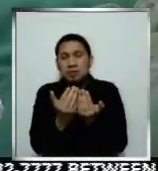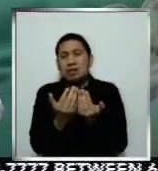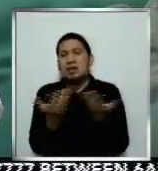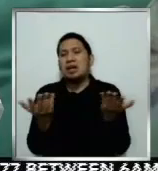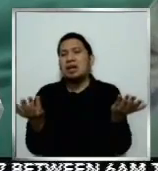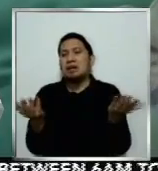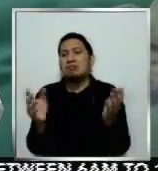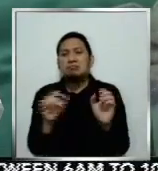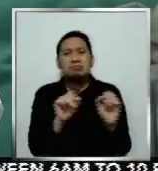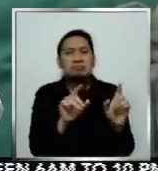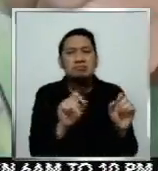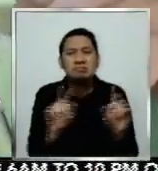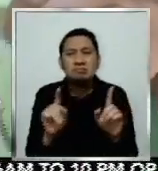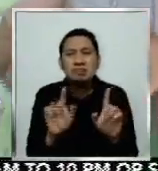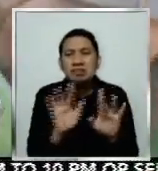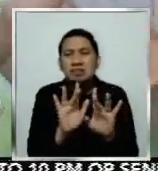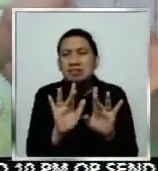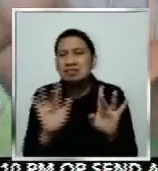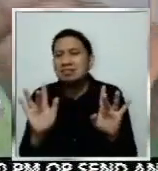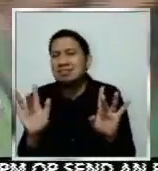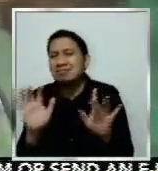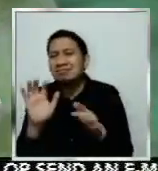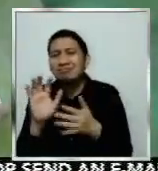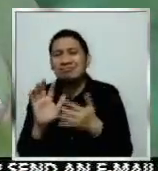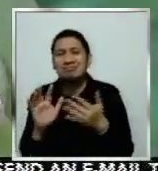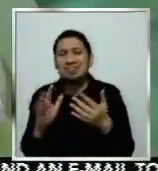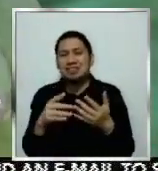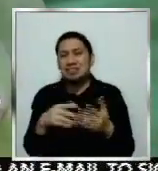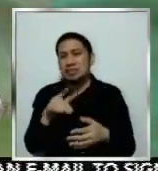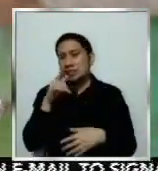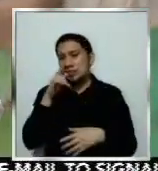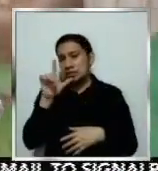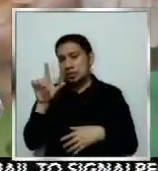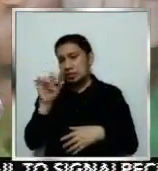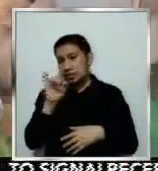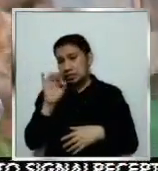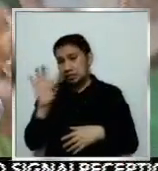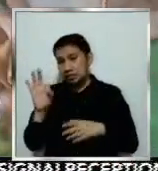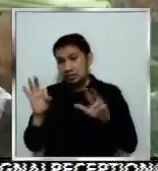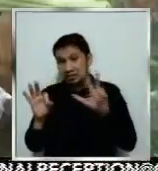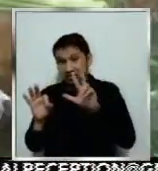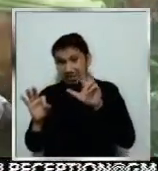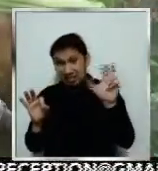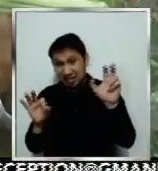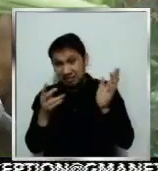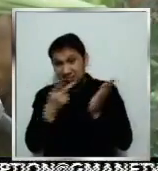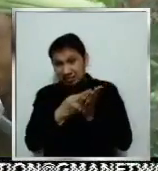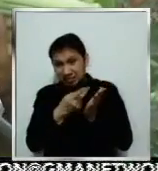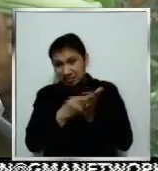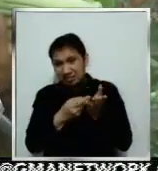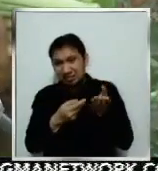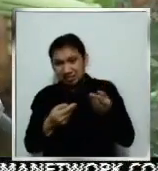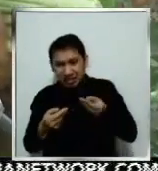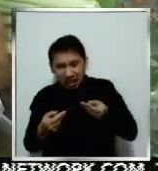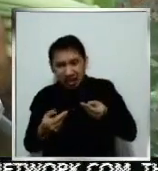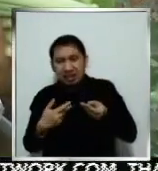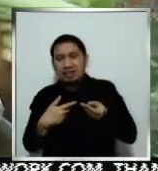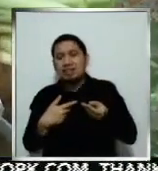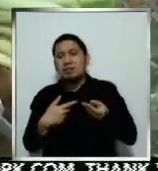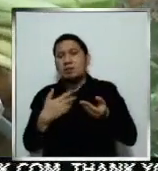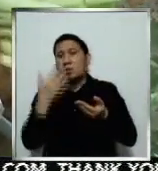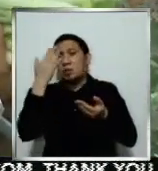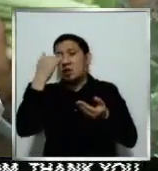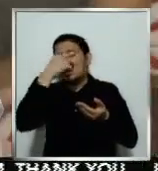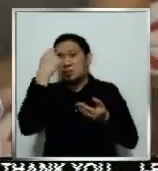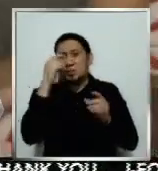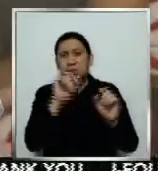raw kung may mauwi siyang 300 pisong kita. Mahirap at gawa nga lalo nang walang pumasok na mamimili. Tsaga ako nga